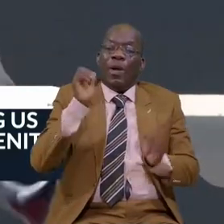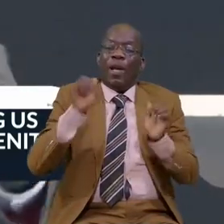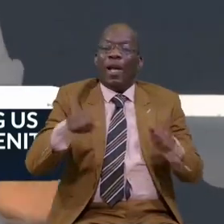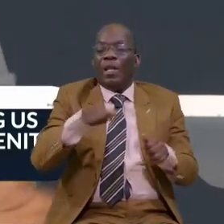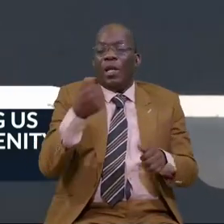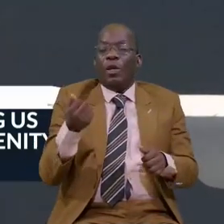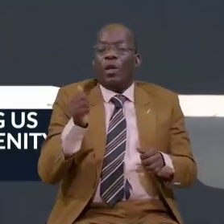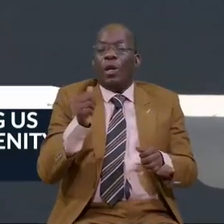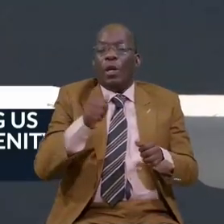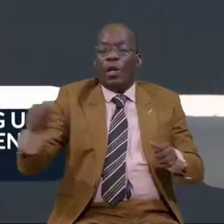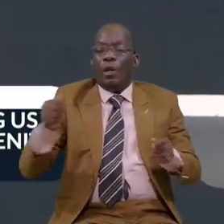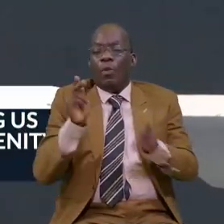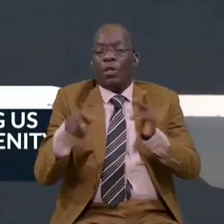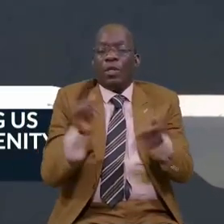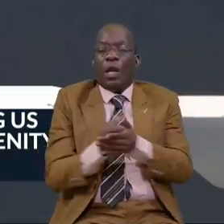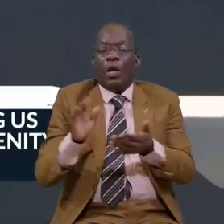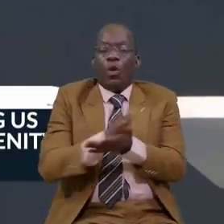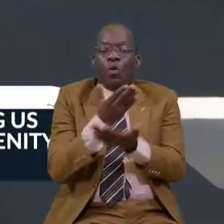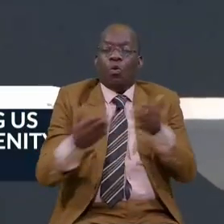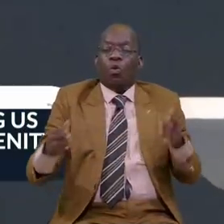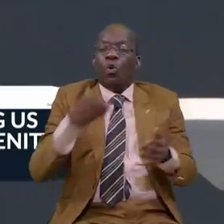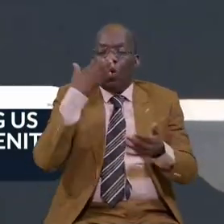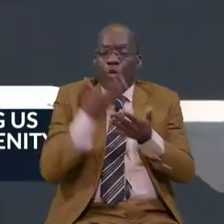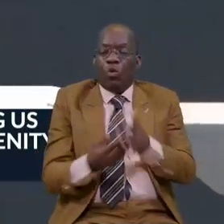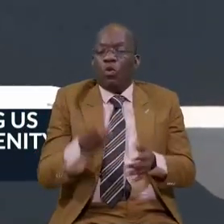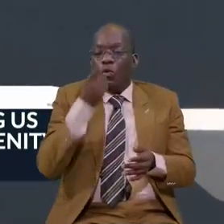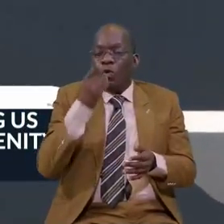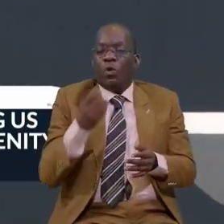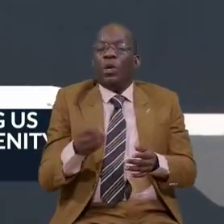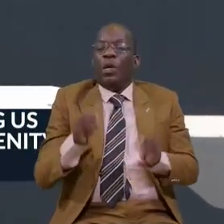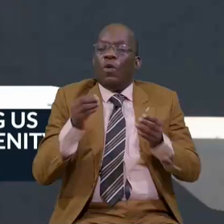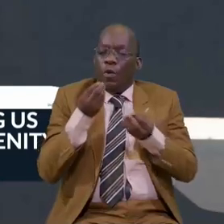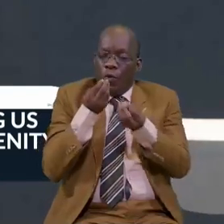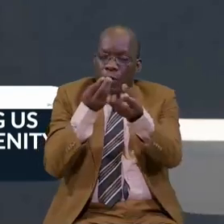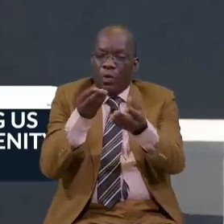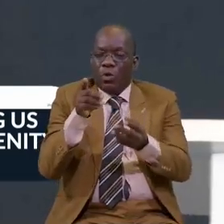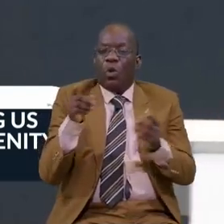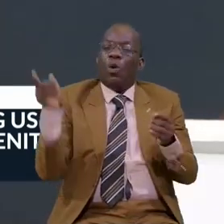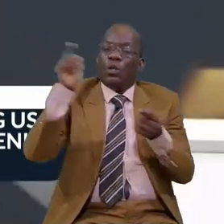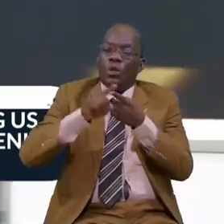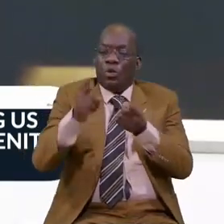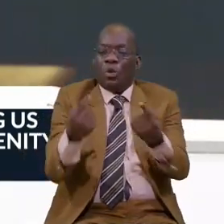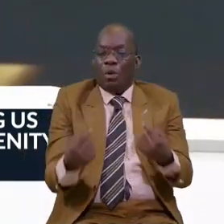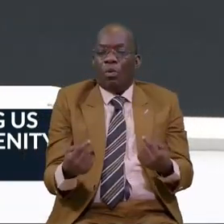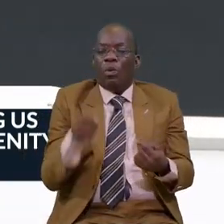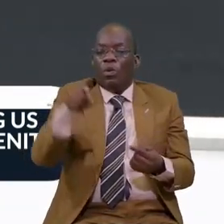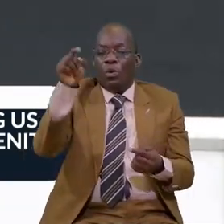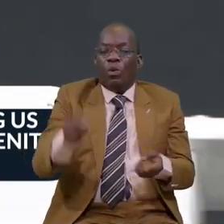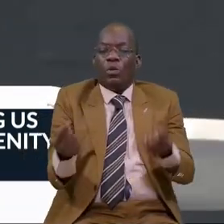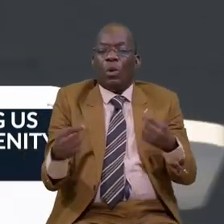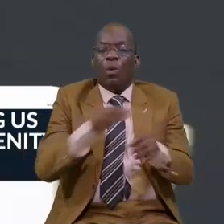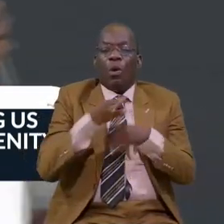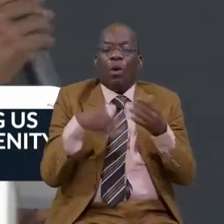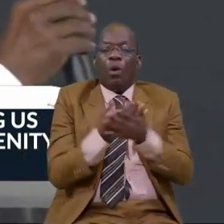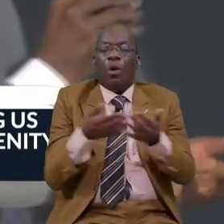Pour la mesure, est-ce que ceux-là qui font de bonnes cuisines pour te nourrir avant que tu viennes à la